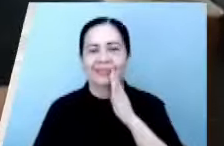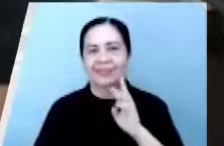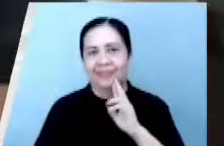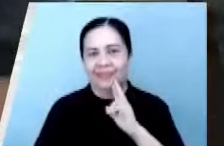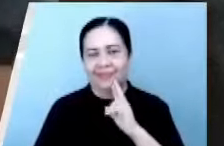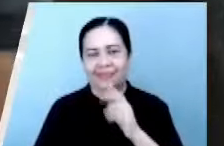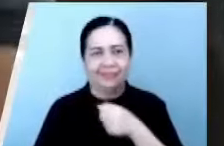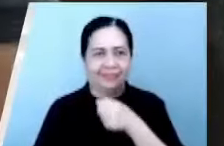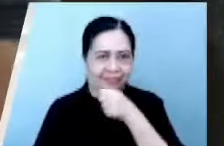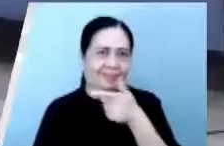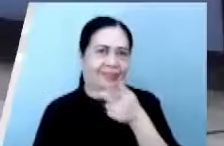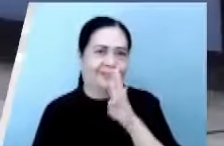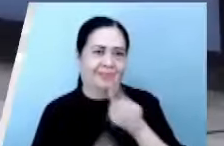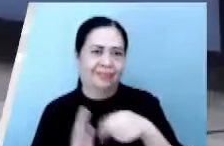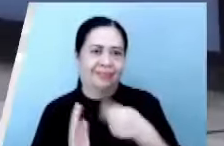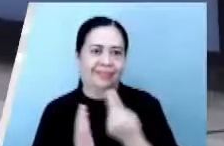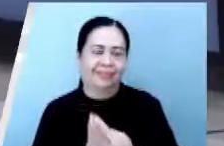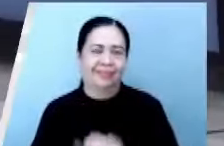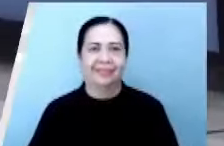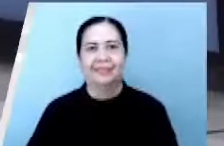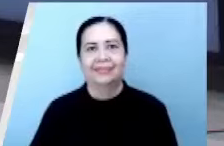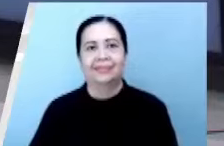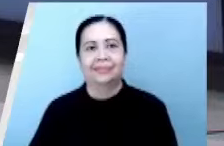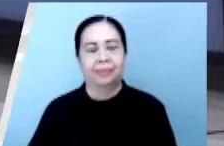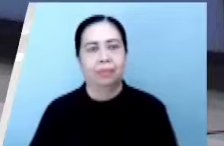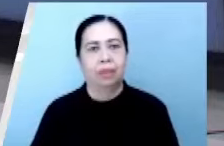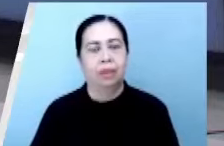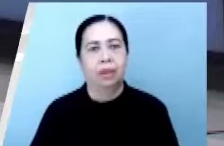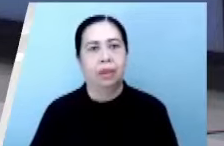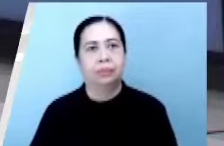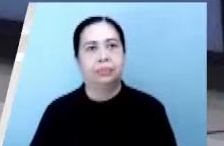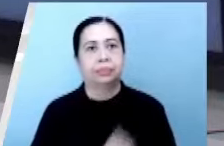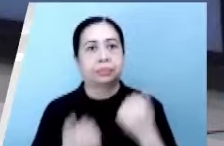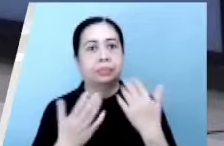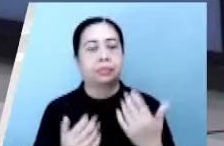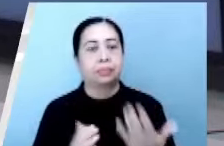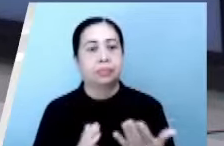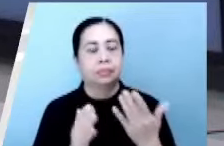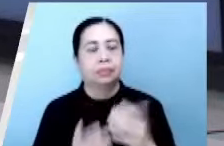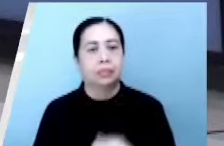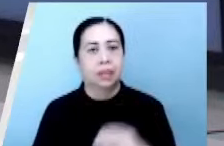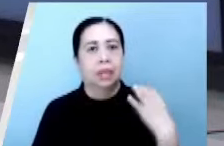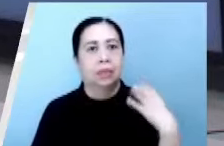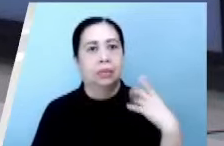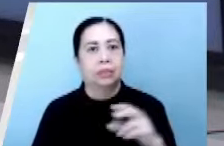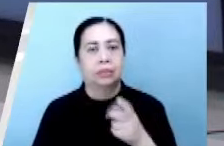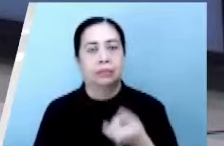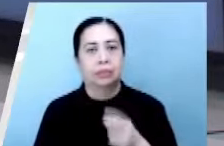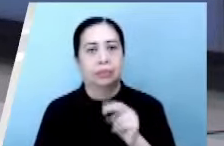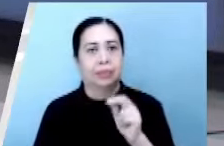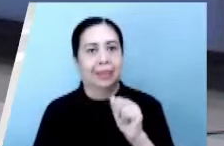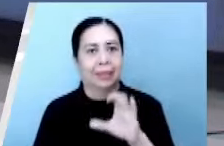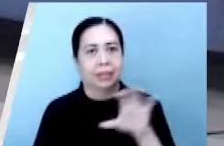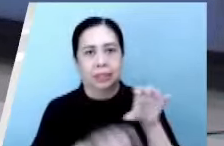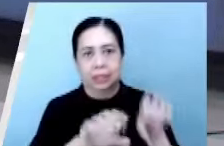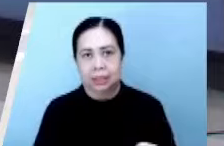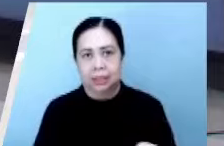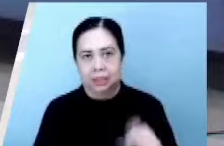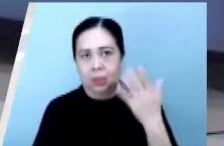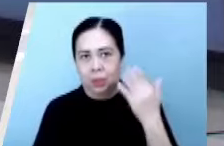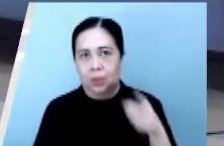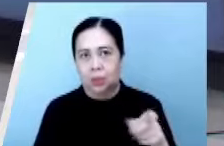24 Oras. Pumarap sa presko ng incumbent na konsehal ng Naic Cavite na inaresto matapos makumpiskahan